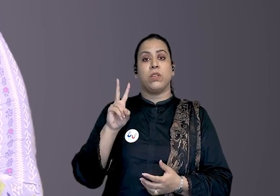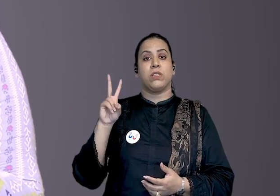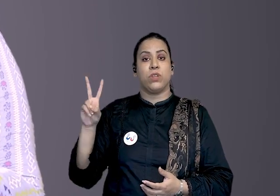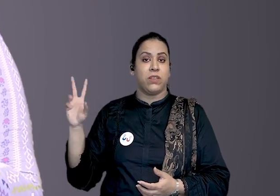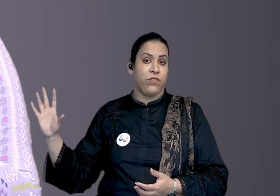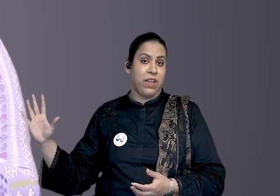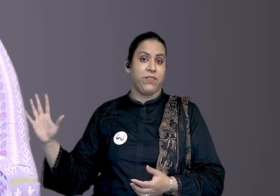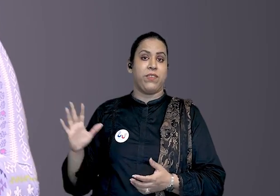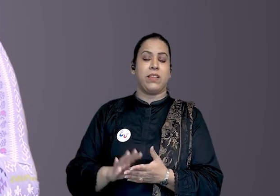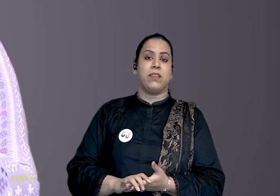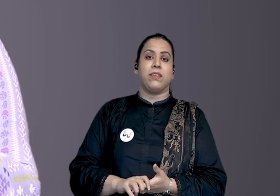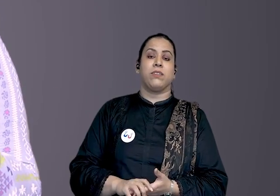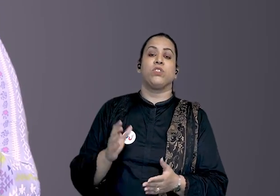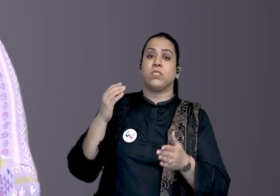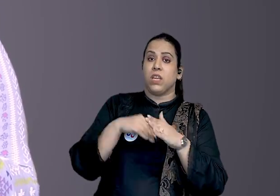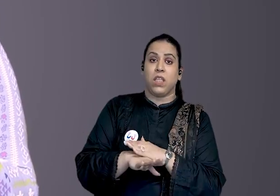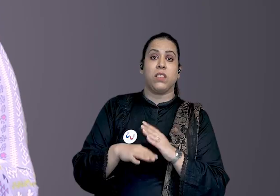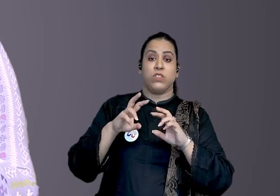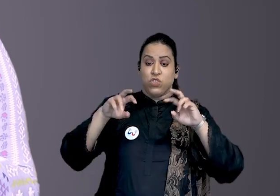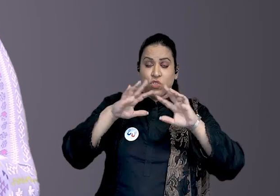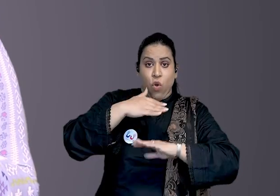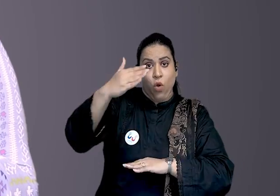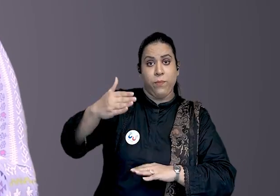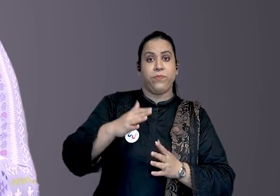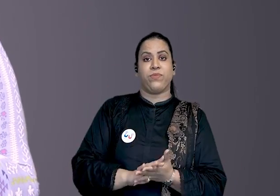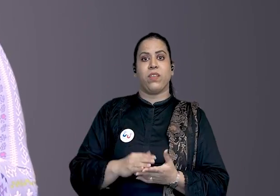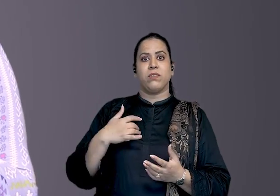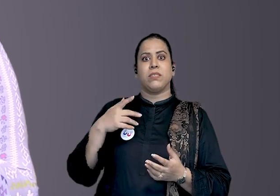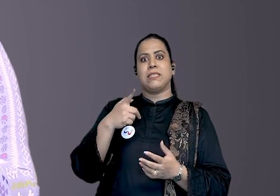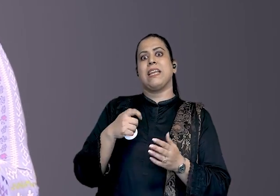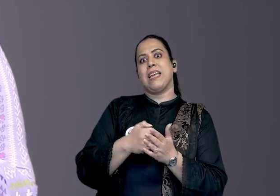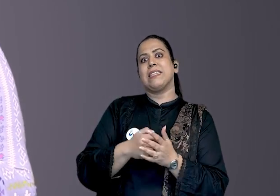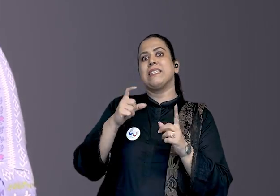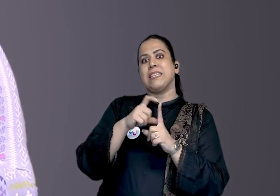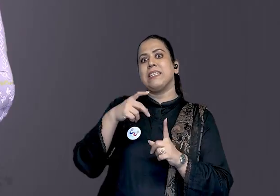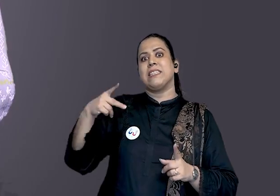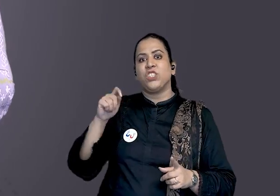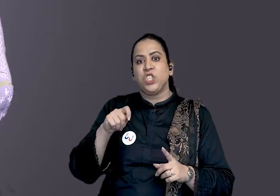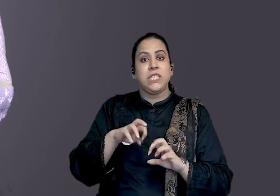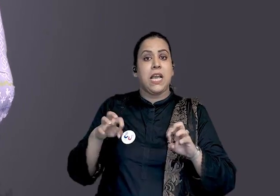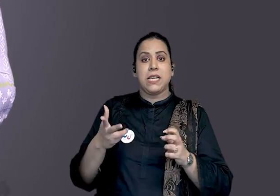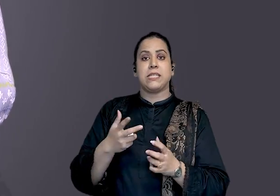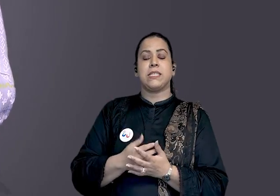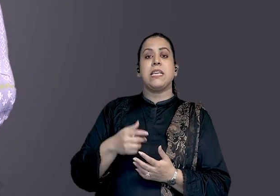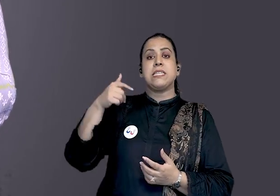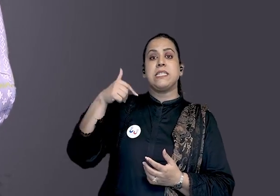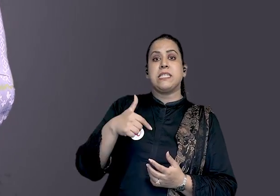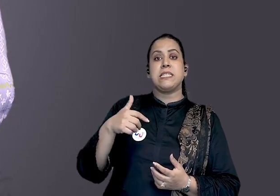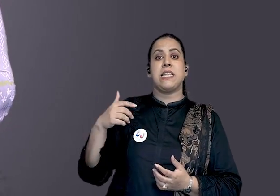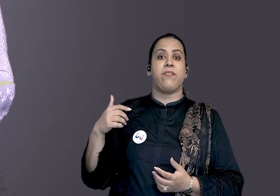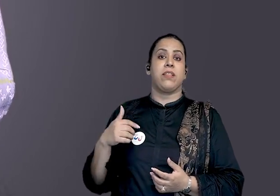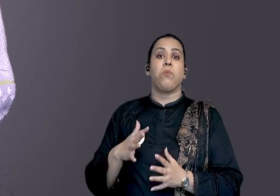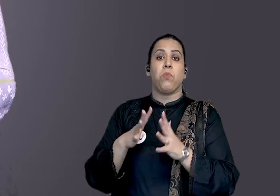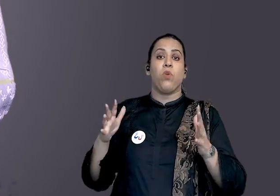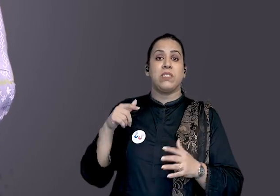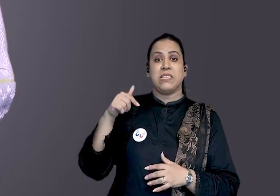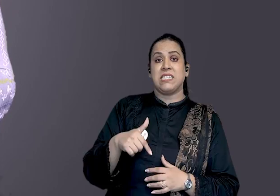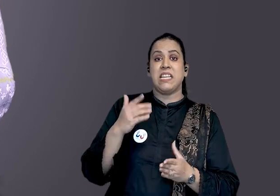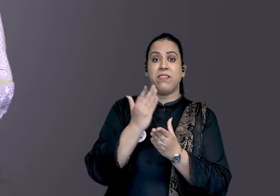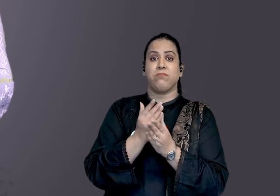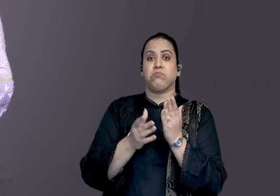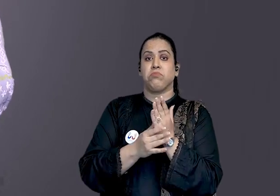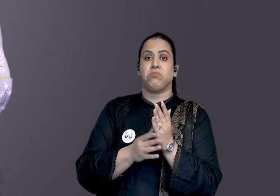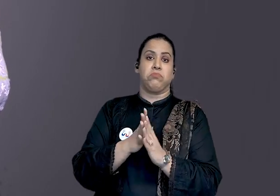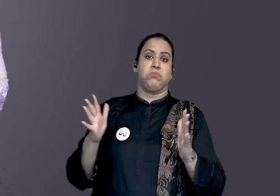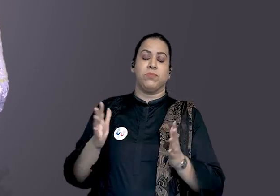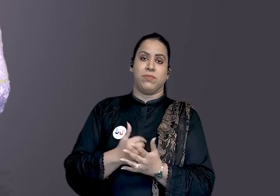2025 और उसके अंदर जो स्कोप है वी इंटेंड टू डिजिटाइज़ मोर देन 7 लाख डॉक्यूमेंट्स। उसके अंदर हमारा